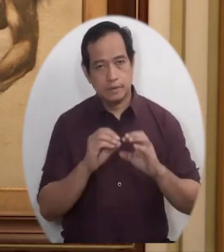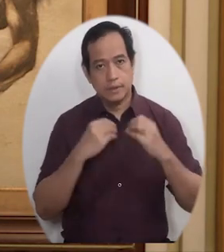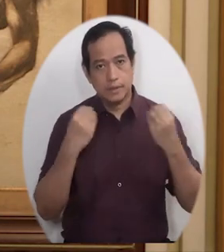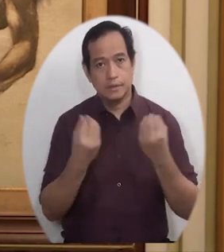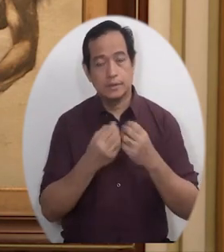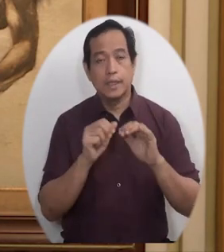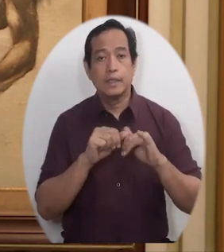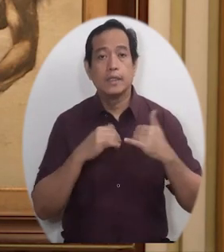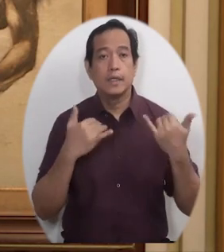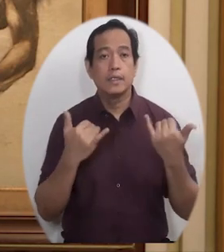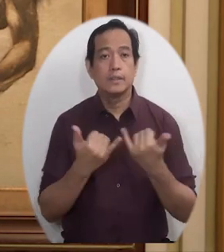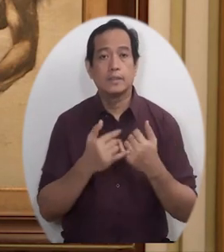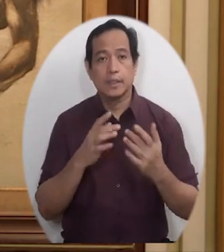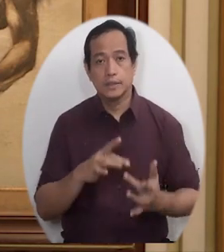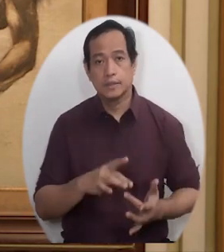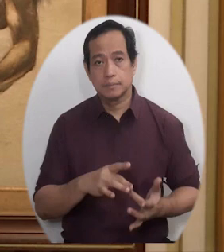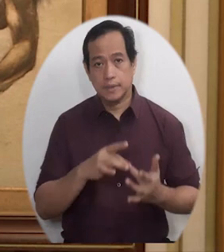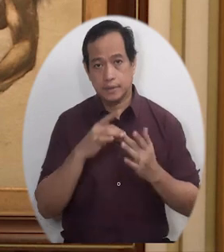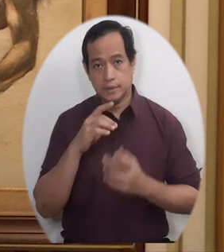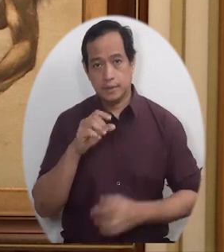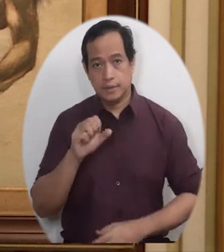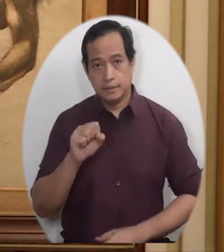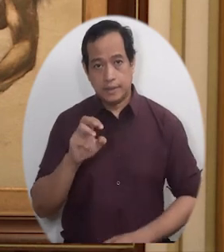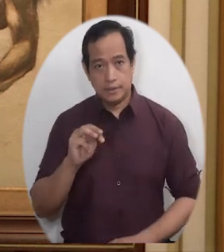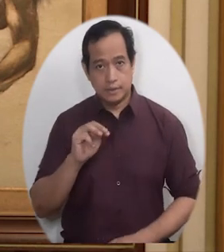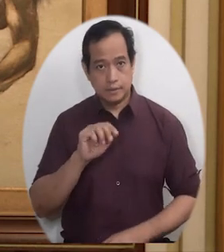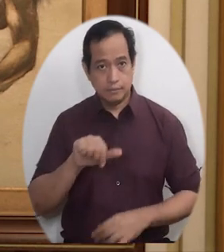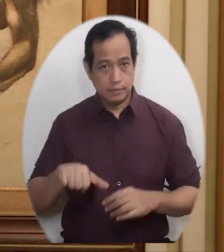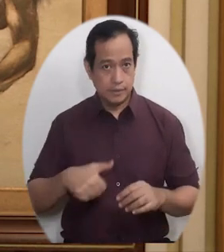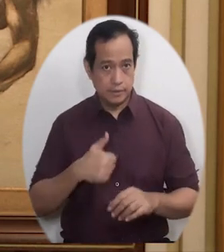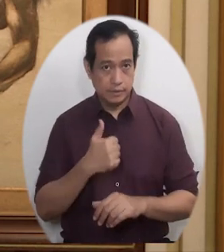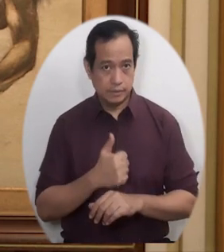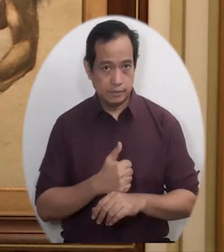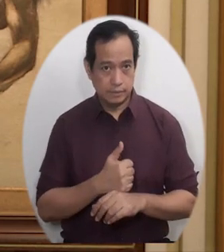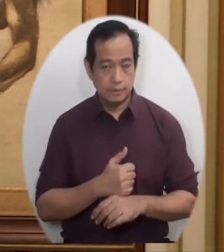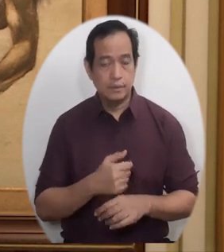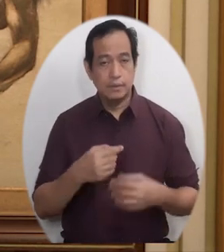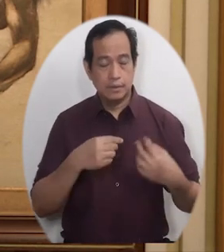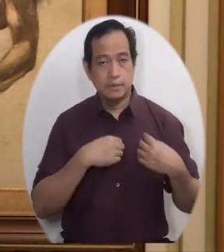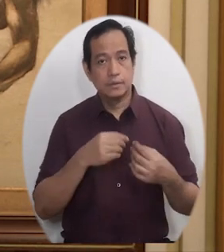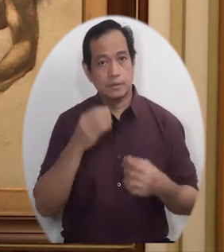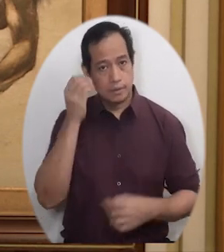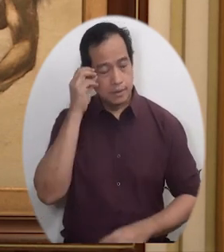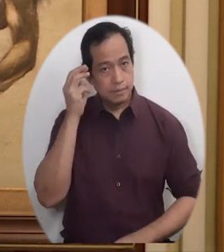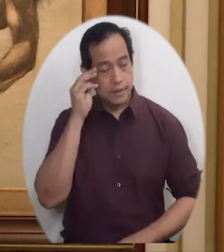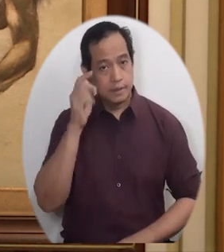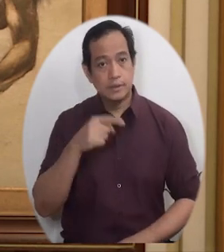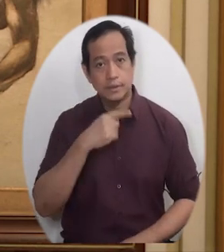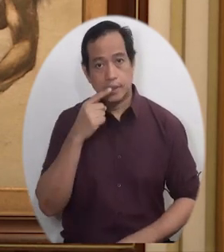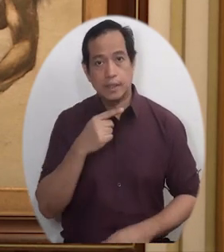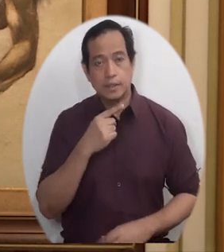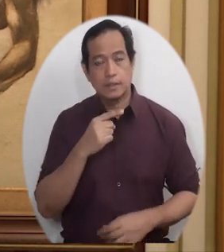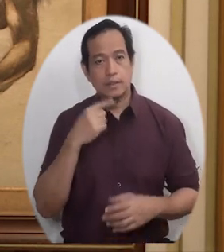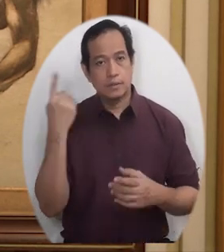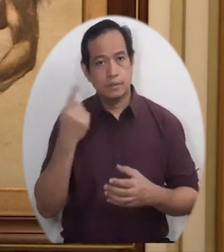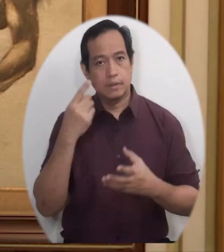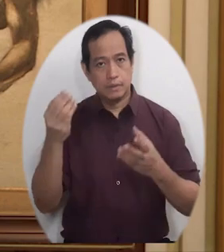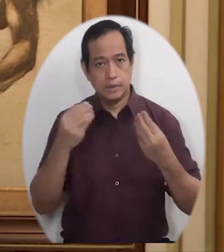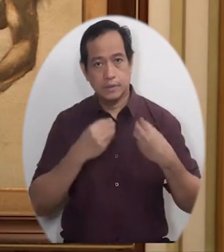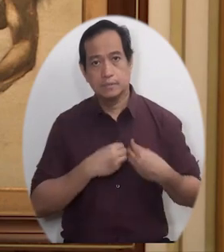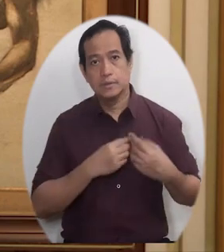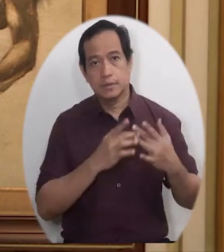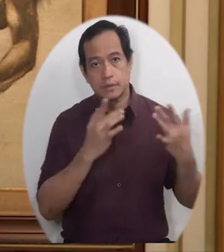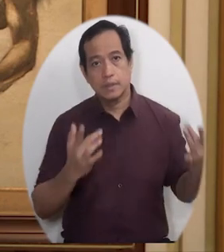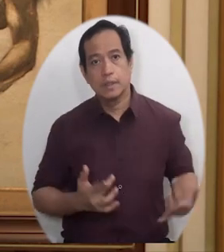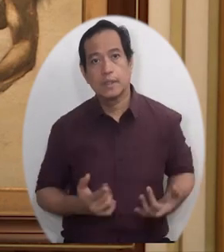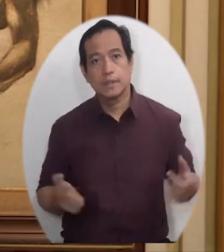organisasyon at ahensya, lalong-lalo na sa SM Foundation. Ito po si Orel Mercado nagsasabing, lagi